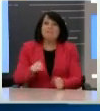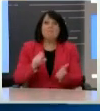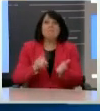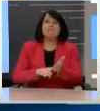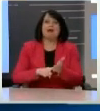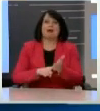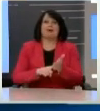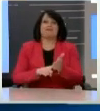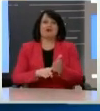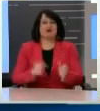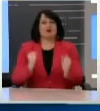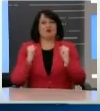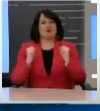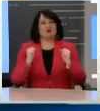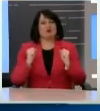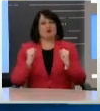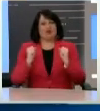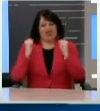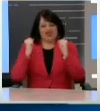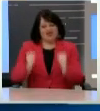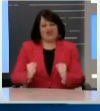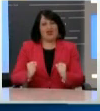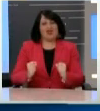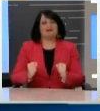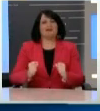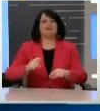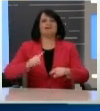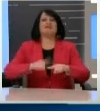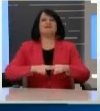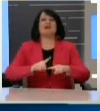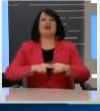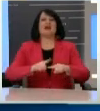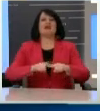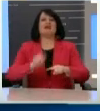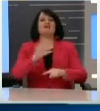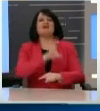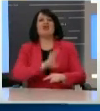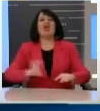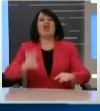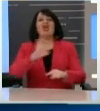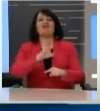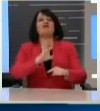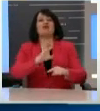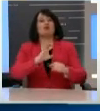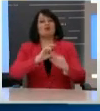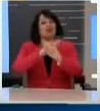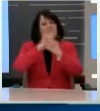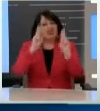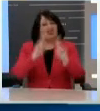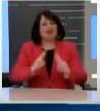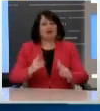ισχυρότερη θέση της χώρας στο ευρωπαϊκό και διεθνές περιβάλλον. Σας ευχαριστώ.